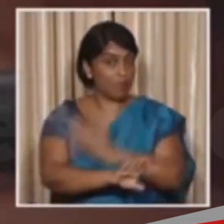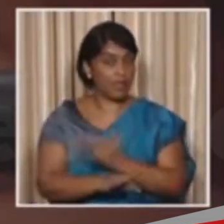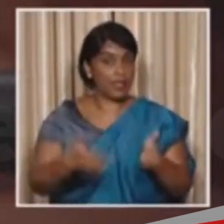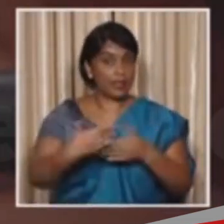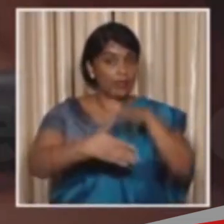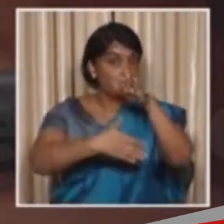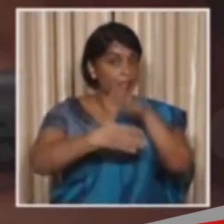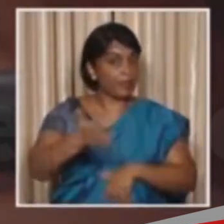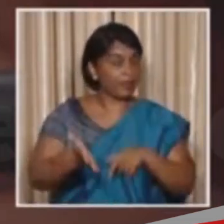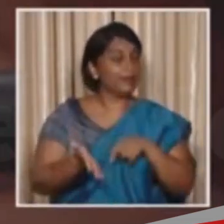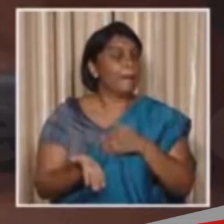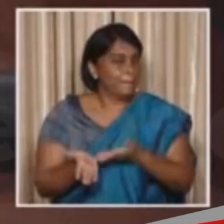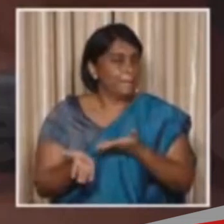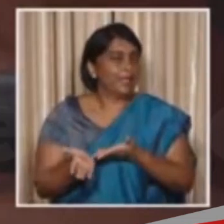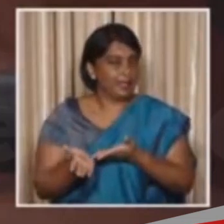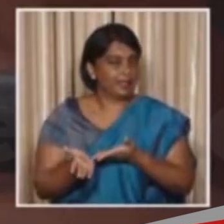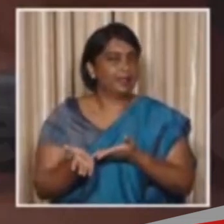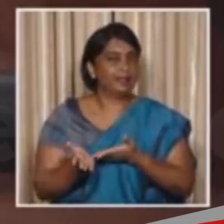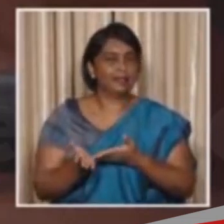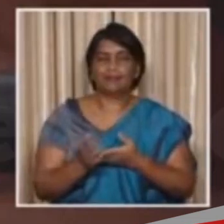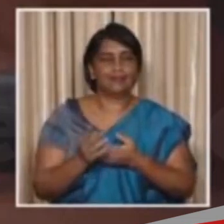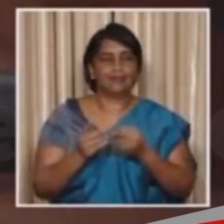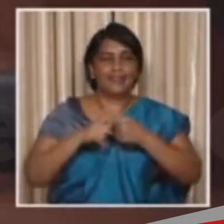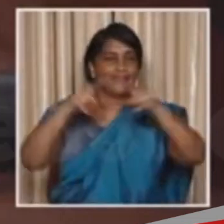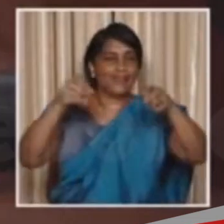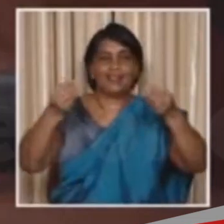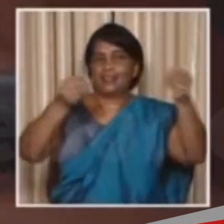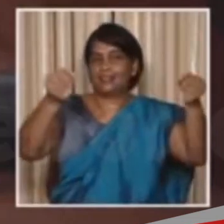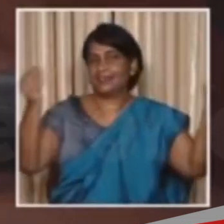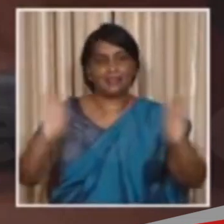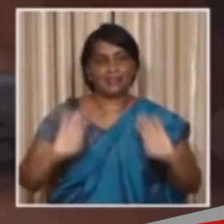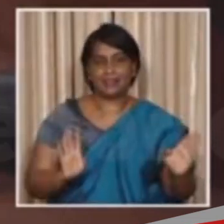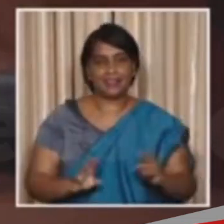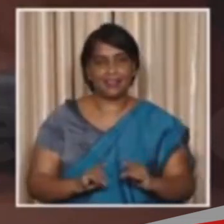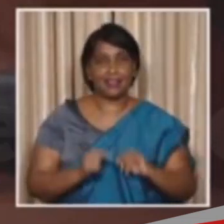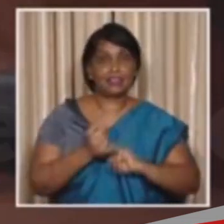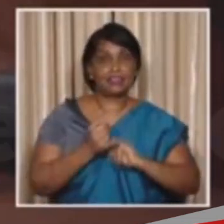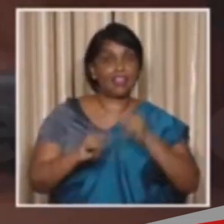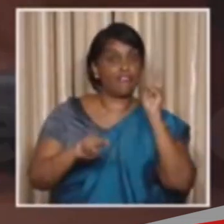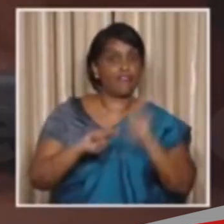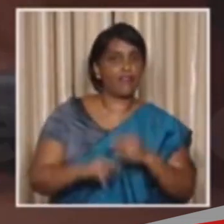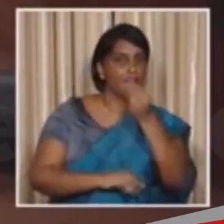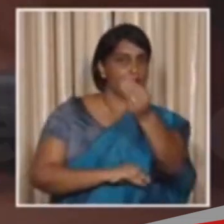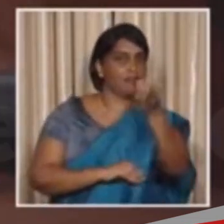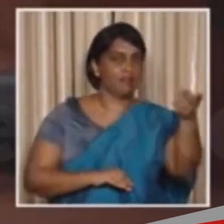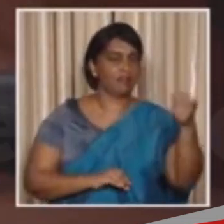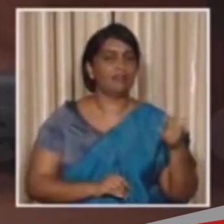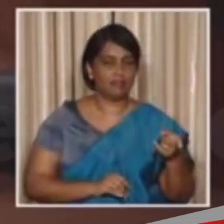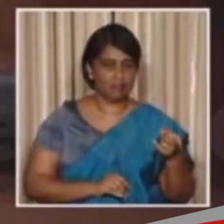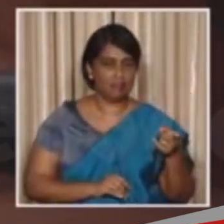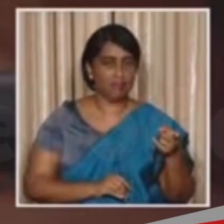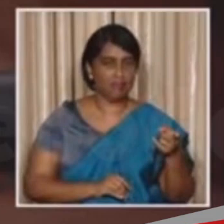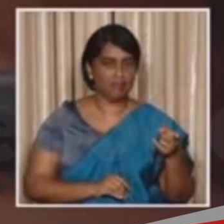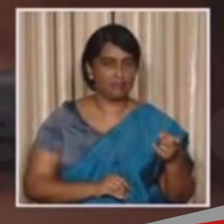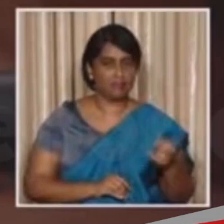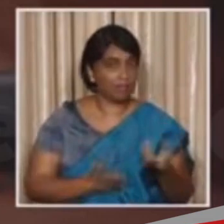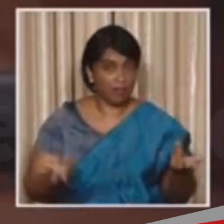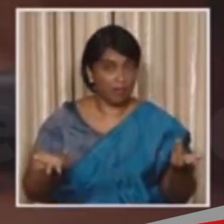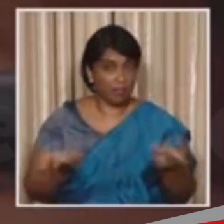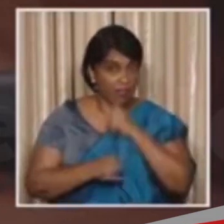ගෙනාවේ මේකට වෙන කාටවත් දෙන්න නෙමෙයි, යා හොයා ගන්න අයට දෙන්න, සාගලගේ යාළුවන්ට දෙන්න. වෙන මොකද්ද මේ කියන්නේ? ඒක නෙමෙයි